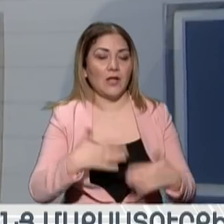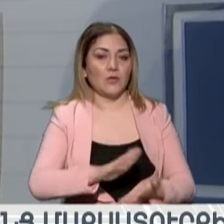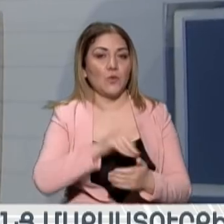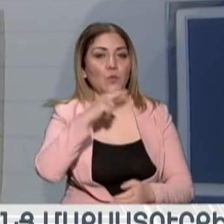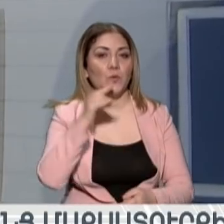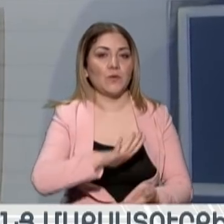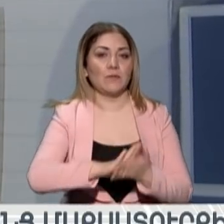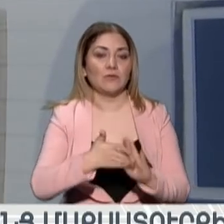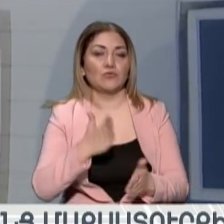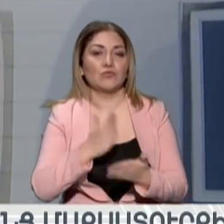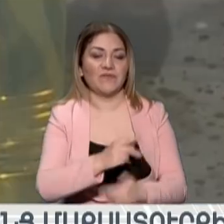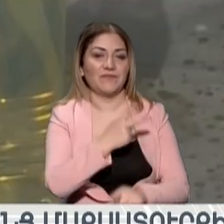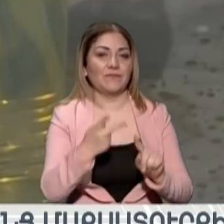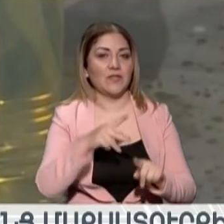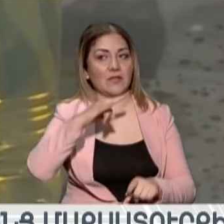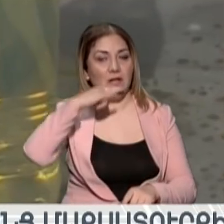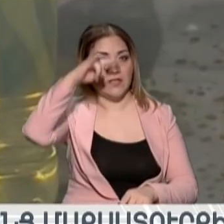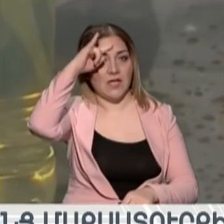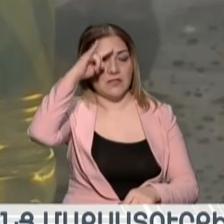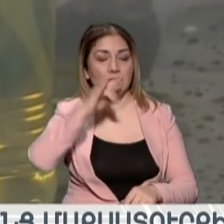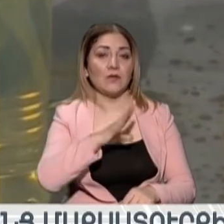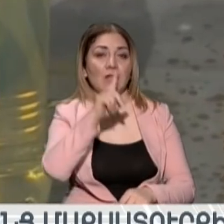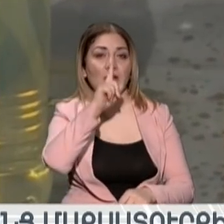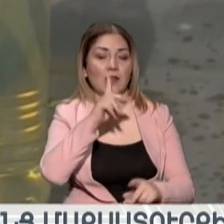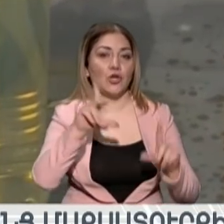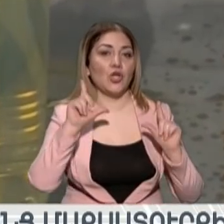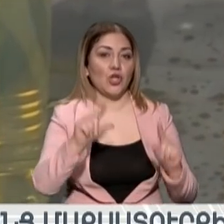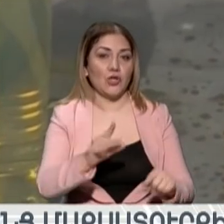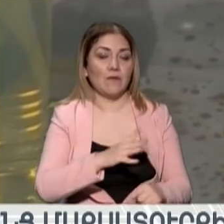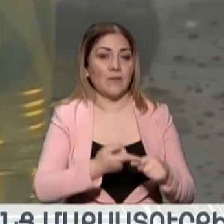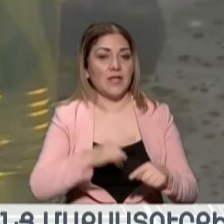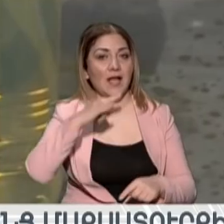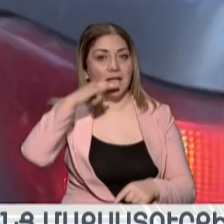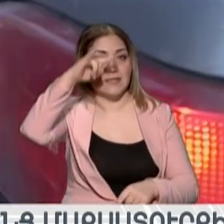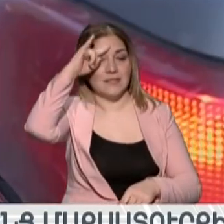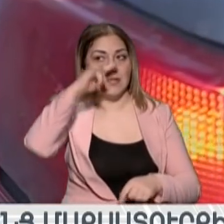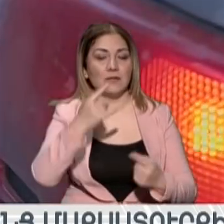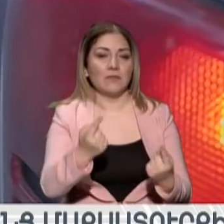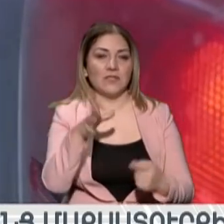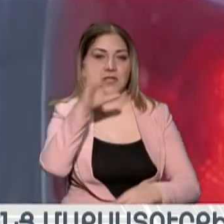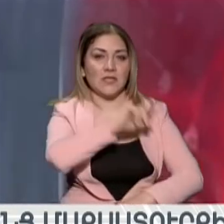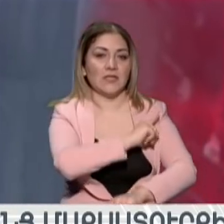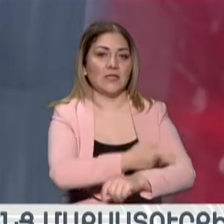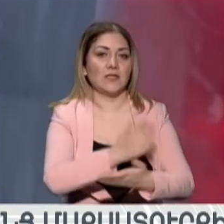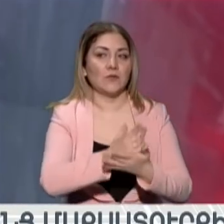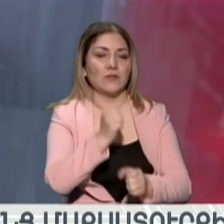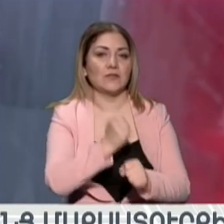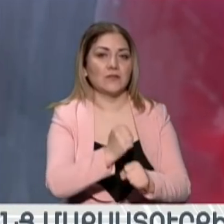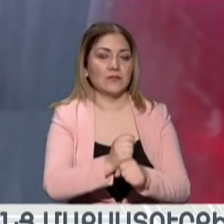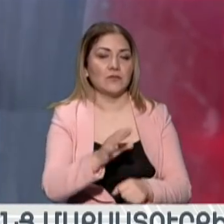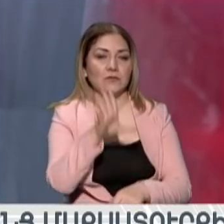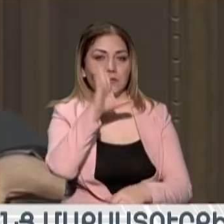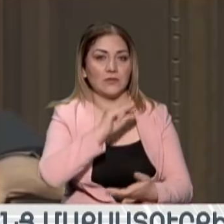ուներ Ռուսաստանի հետ։ Փոխնախարարը չի բացառել գների անկումը, քանի որ ղազախական շուկան մեծ պոտենցիալ ունի արտադրության